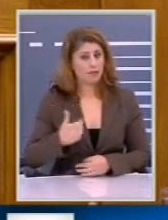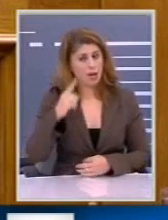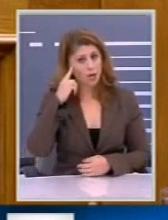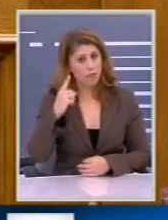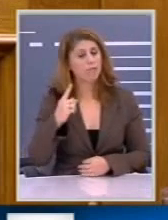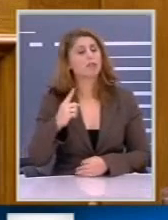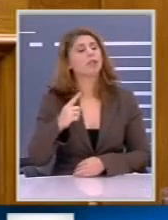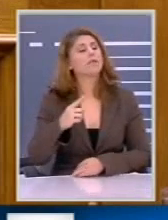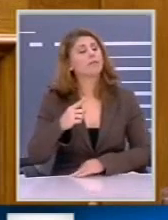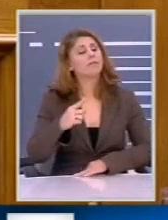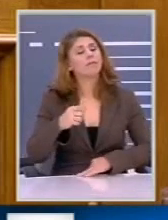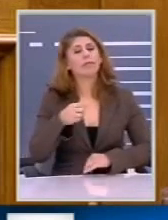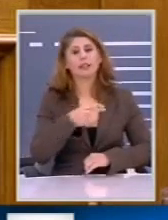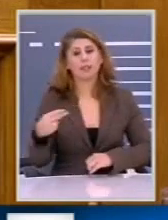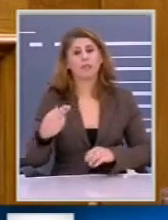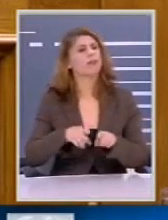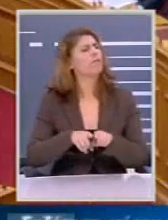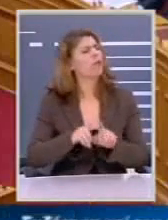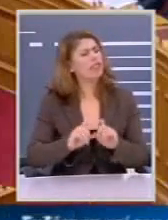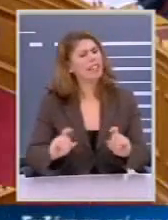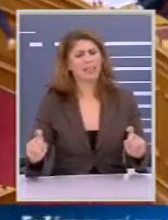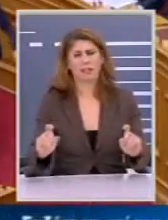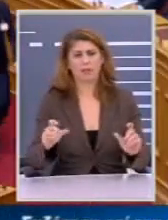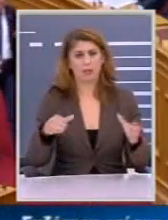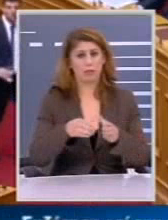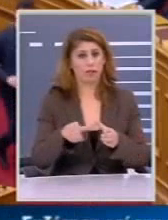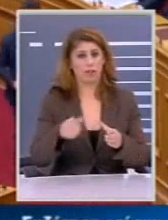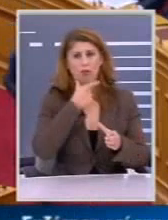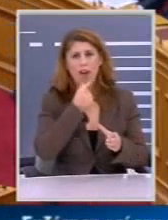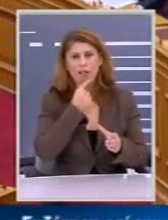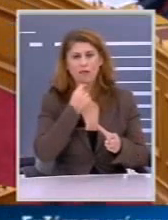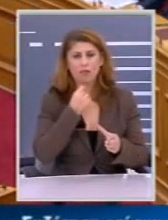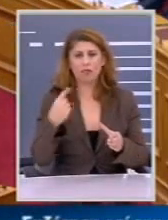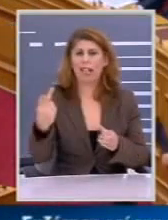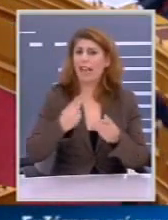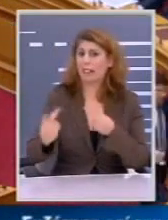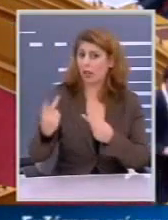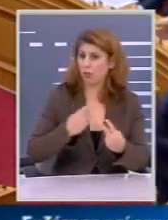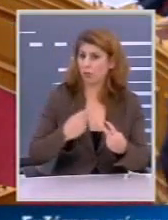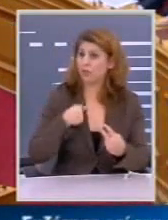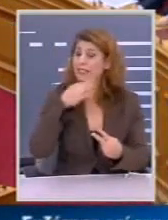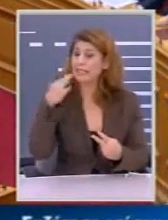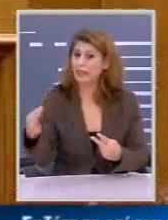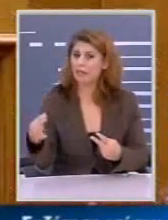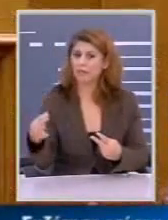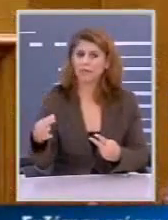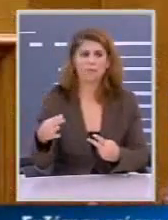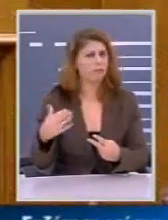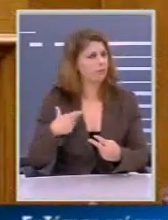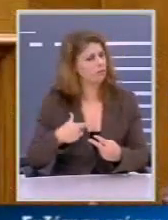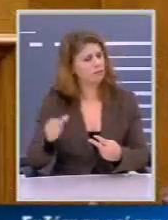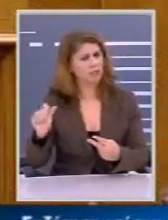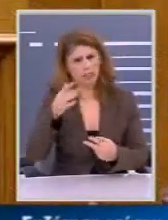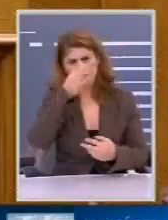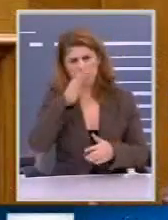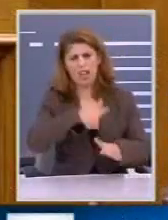υπερθεματίζουν σε ζητήματα που δεν ήταν το αντικείμενο της Επιτροπής. Σε αυτούς τους εύκολους κατηγόρους λέμε ότι καμιά αντίρρηση πως η